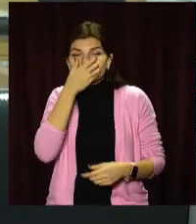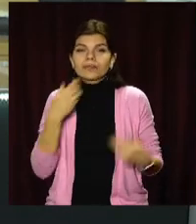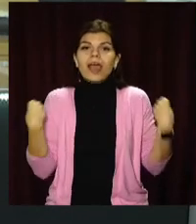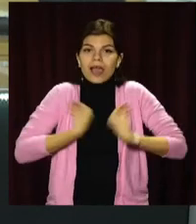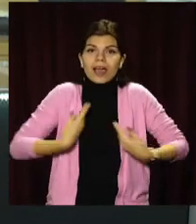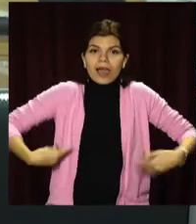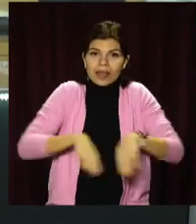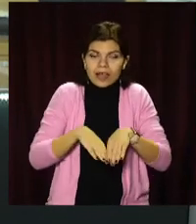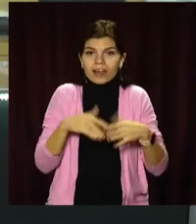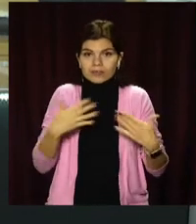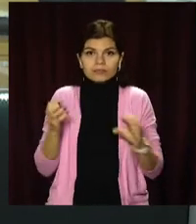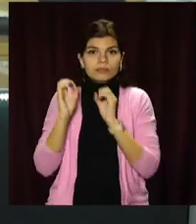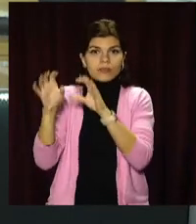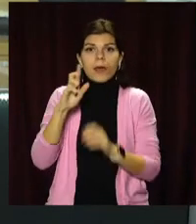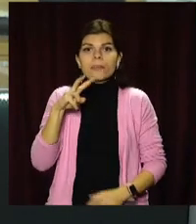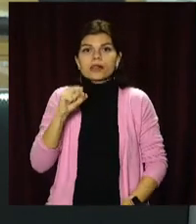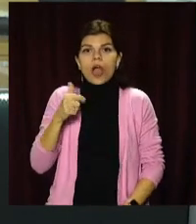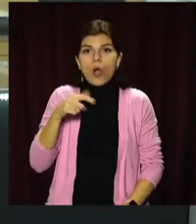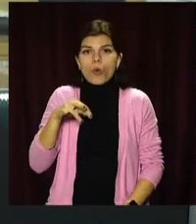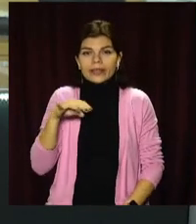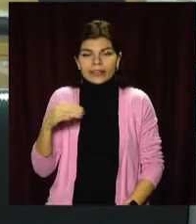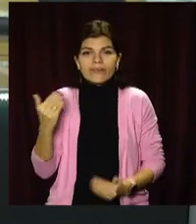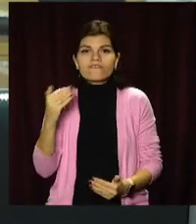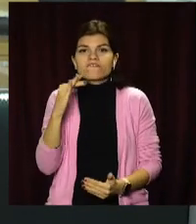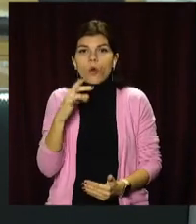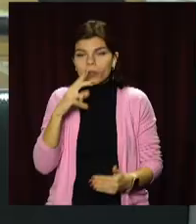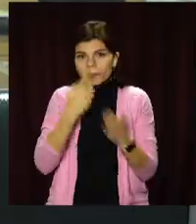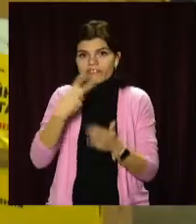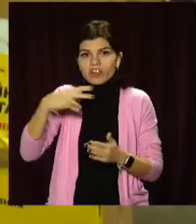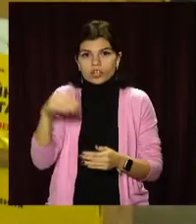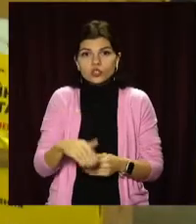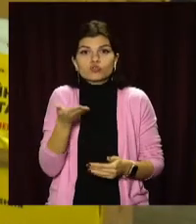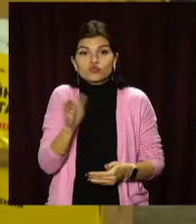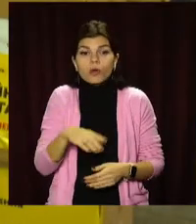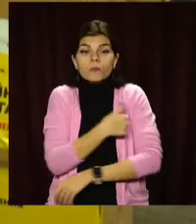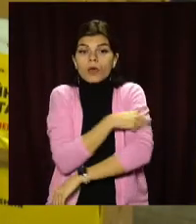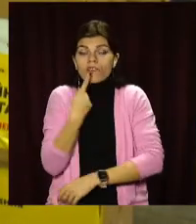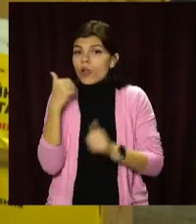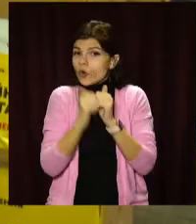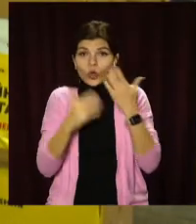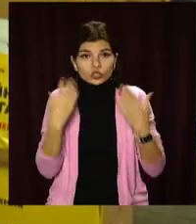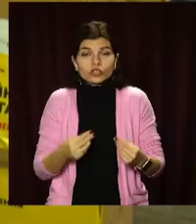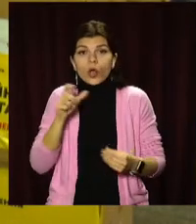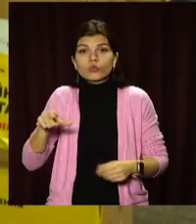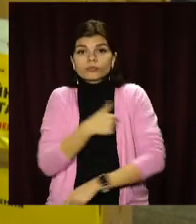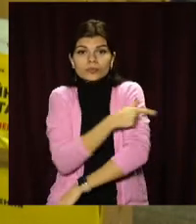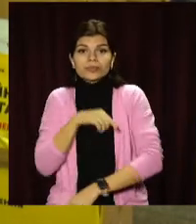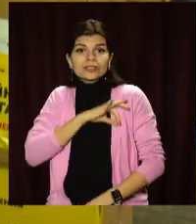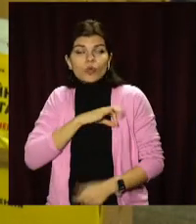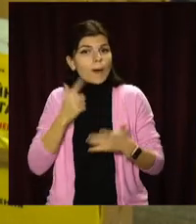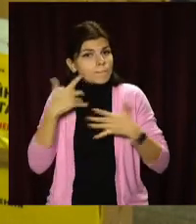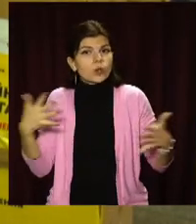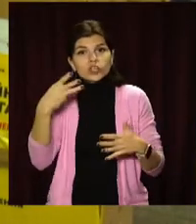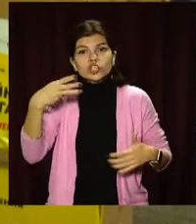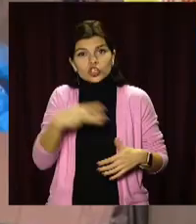шапочки та рукавички. Загалом понад 20 тисяч штук. У медзакладі кажуть, щодня їхні працівники використовують більш як